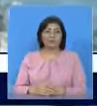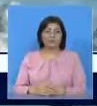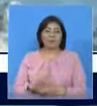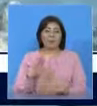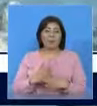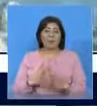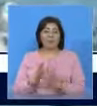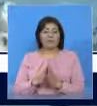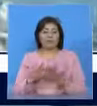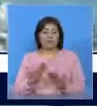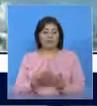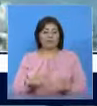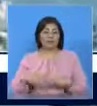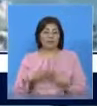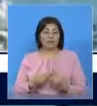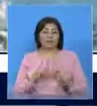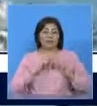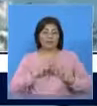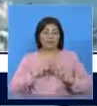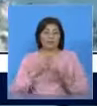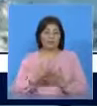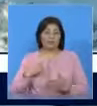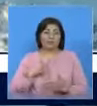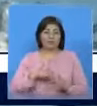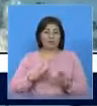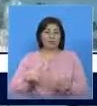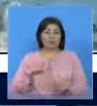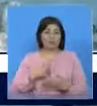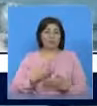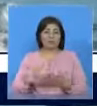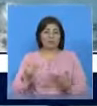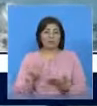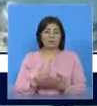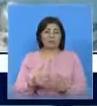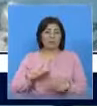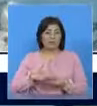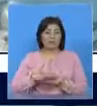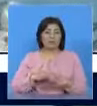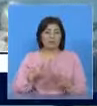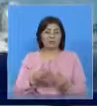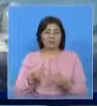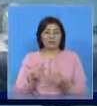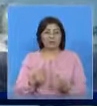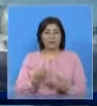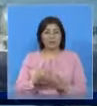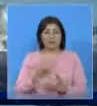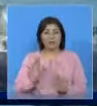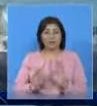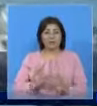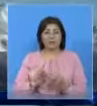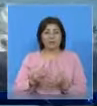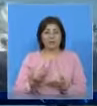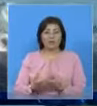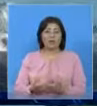Половину учебных товаров нам выдали на работе, остальное мы сами закупили в местных гипермаркетах. Не сказала бы, что цены прям дорогие, вполне